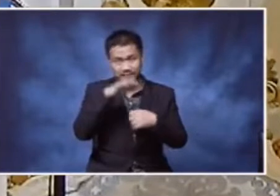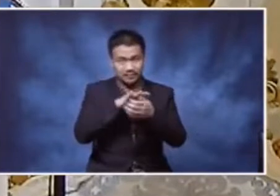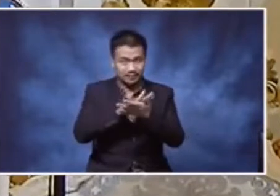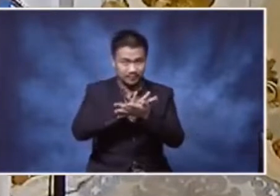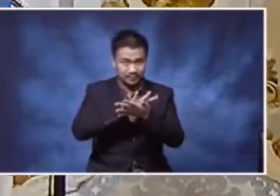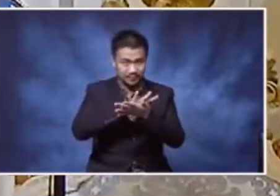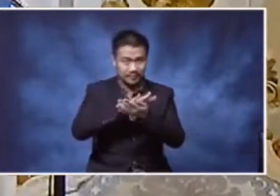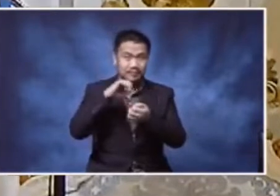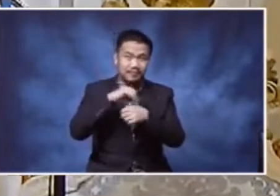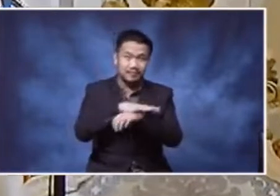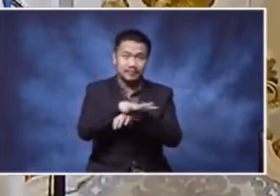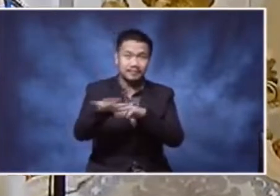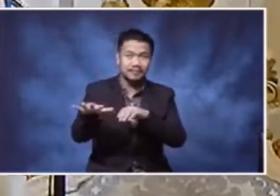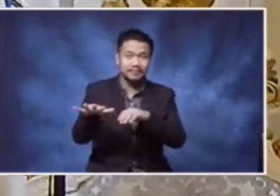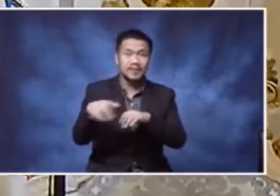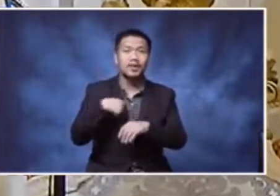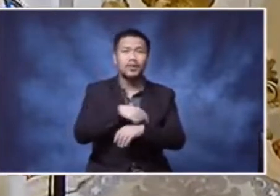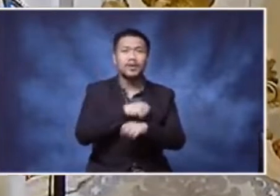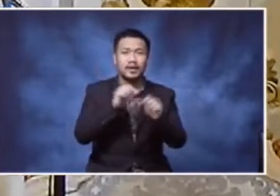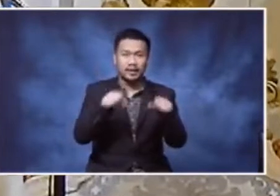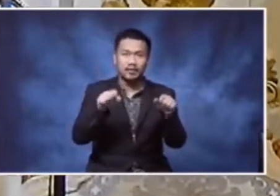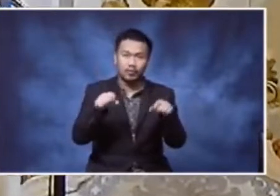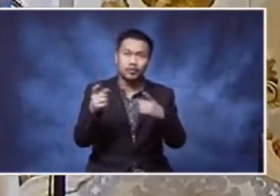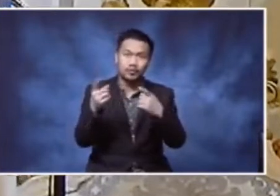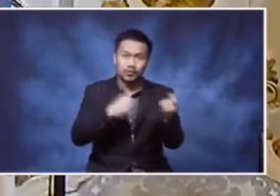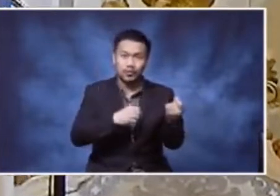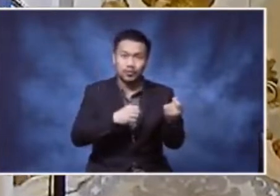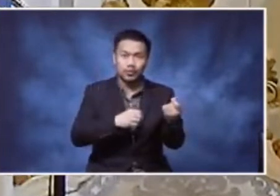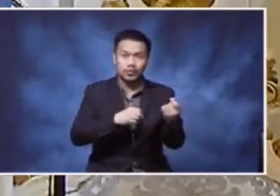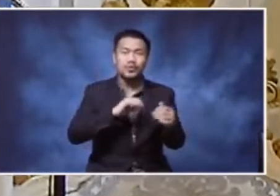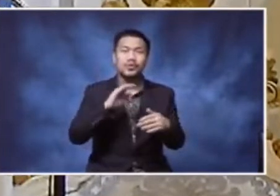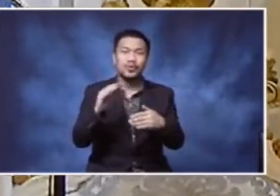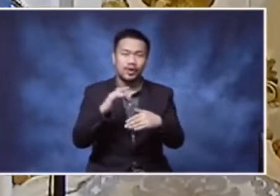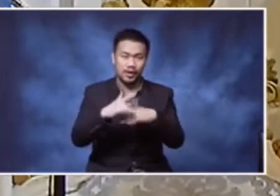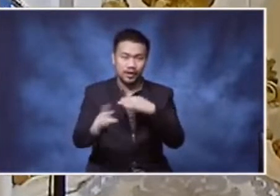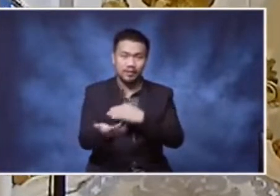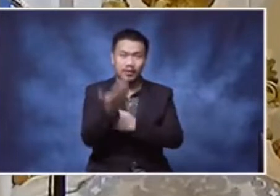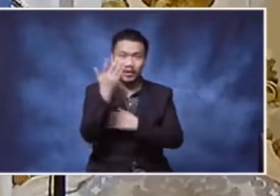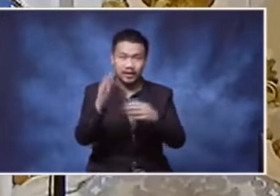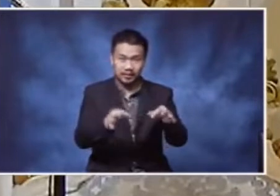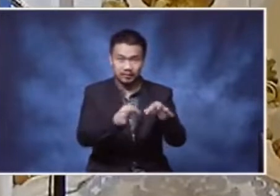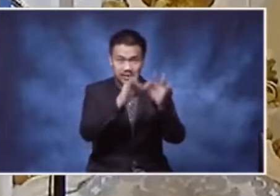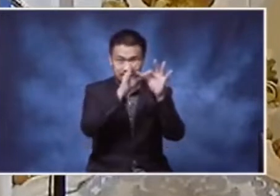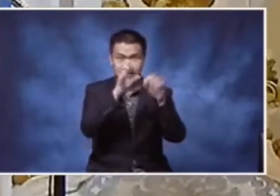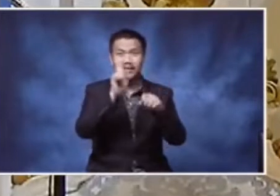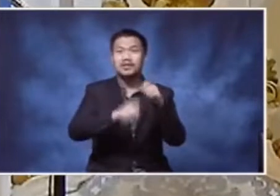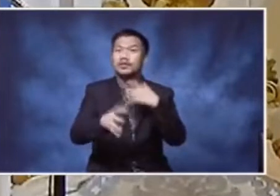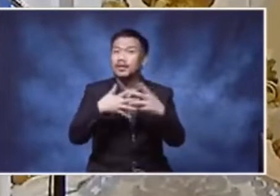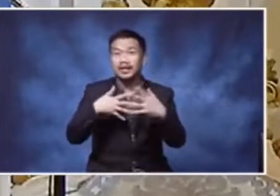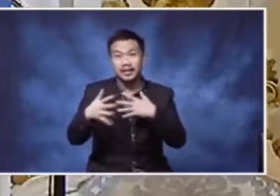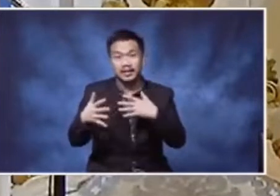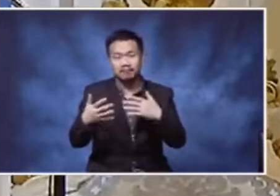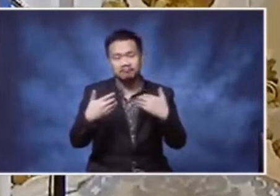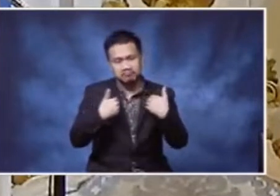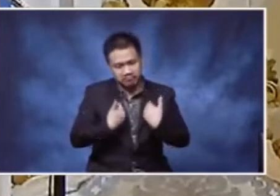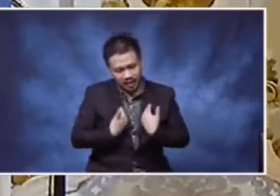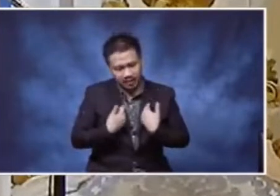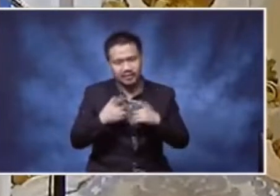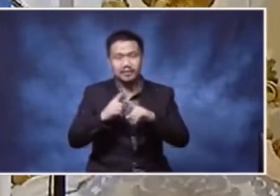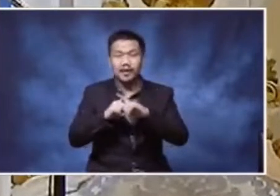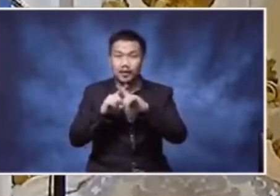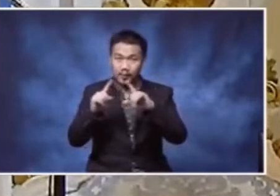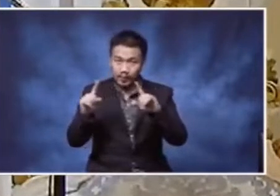yung pagsisimbang gabi. No, kaya kahit na pagod, tayo ay masaya at